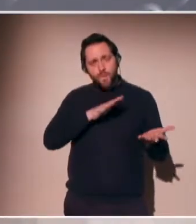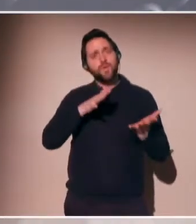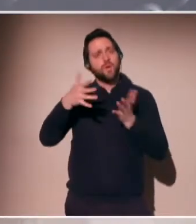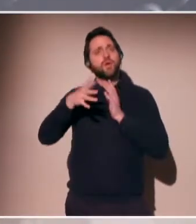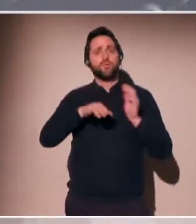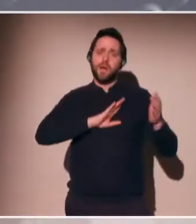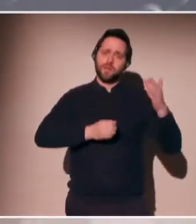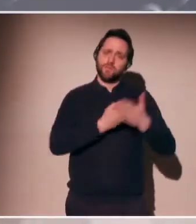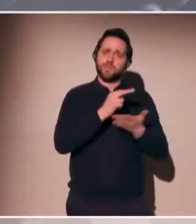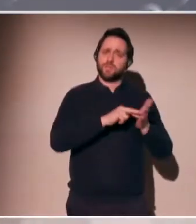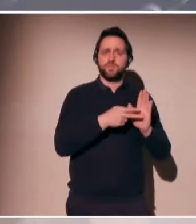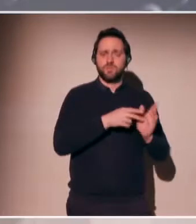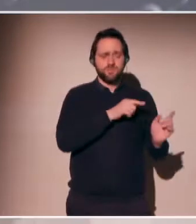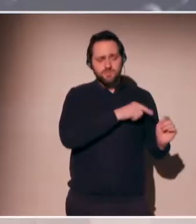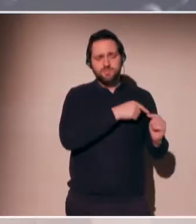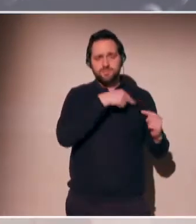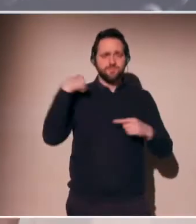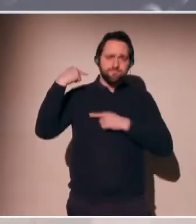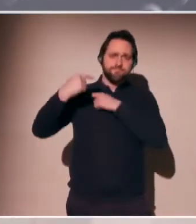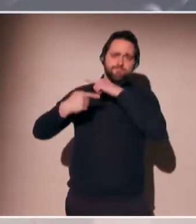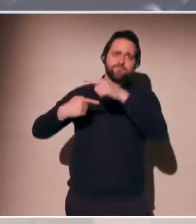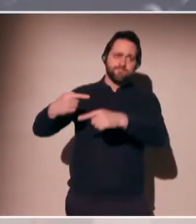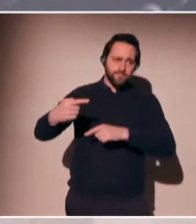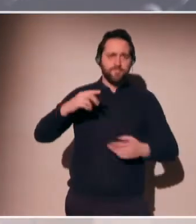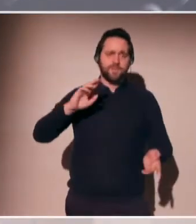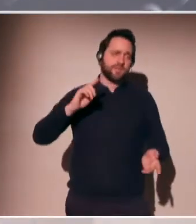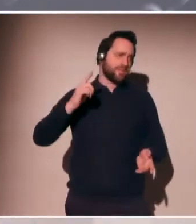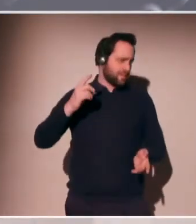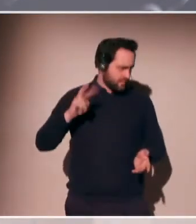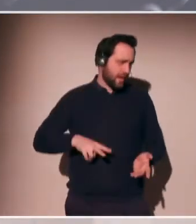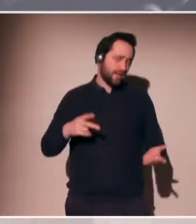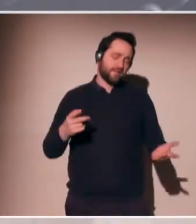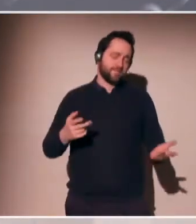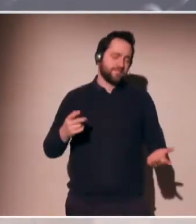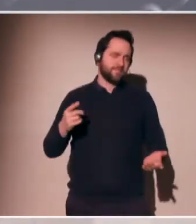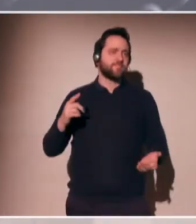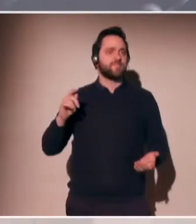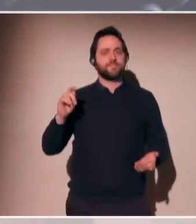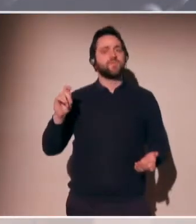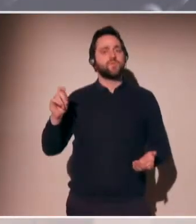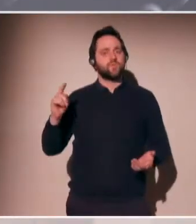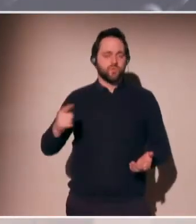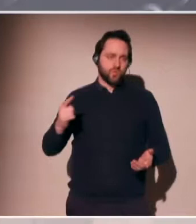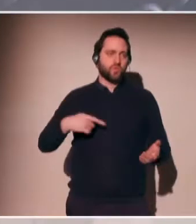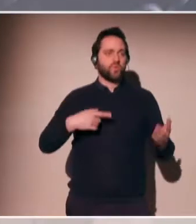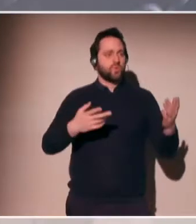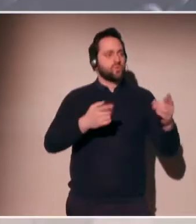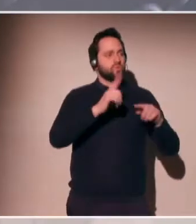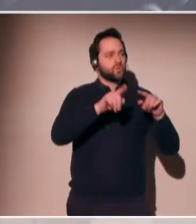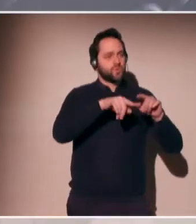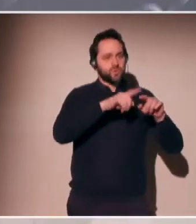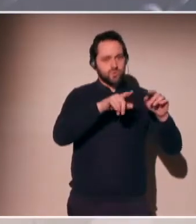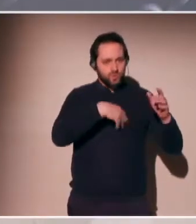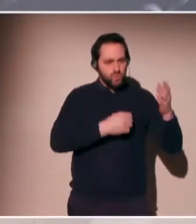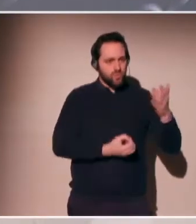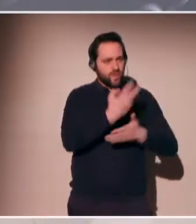Alors, on a tendance donc à se tourner vers ce qui produit de la valeur économique et ce vers quoi les gens tendent et aspirent. Ceci ayant été